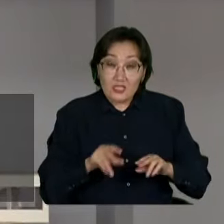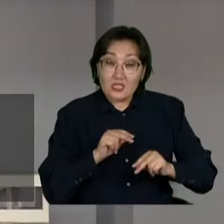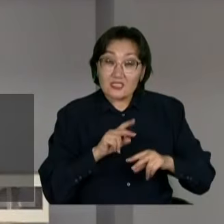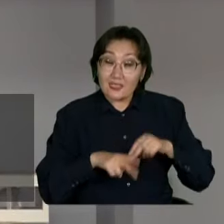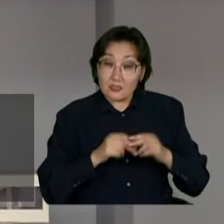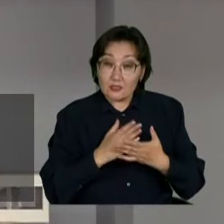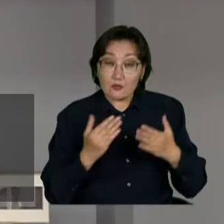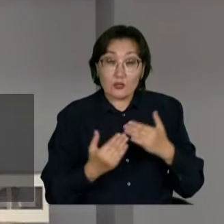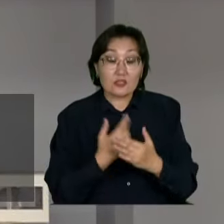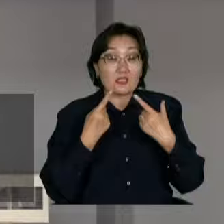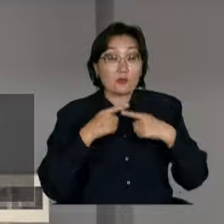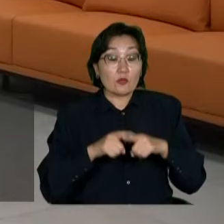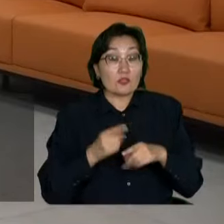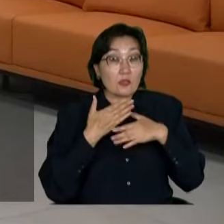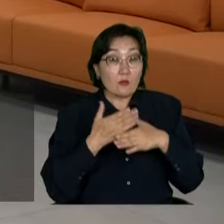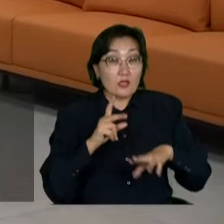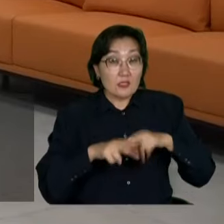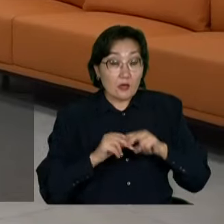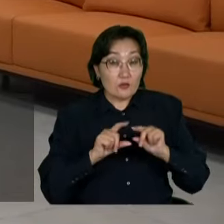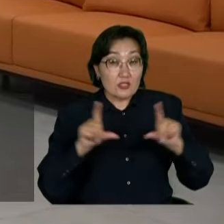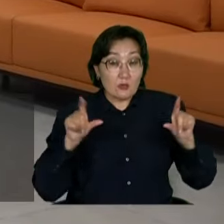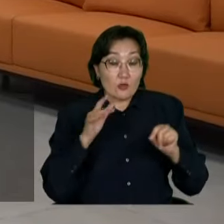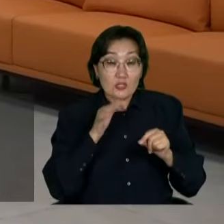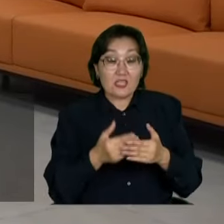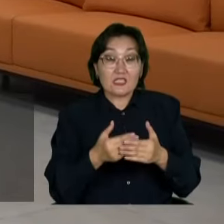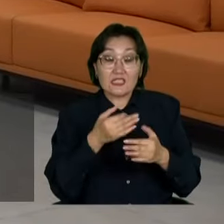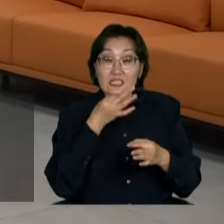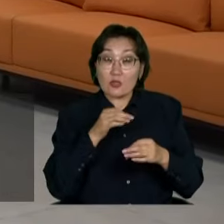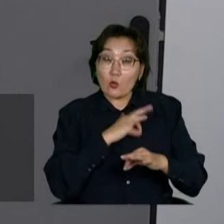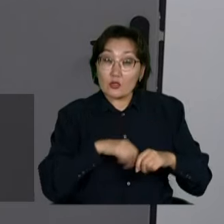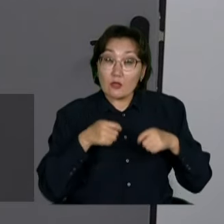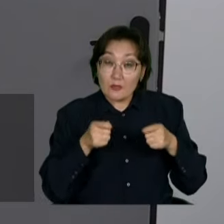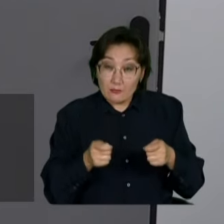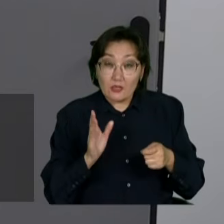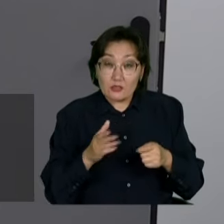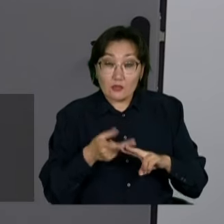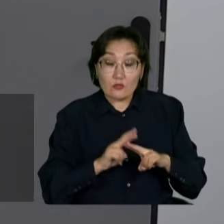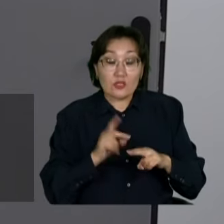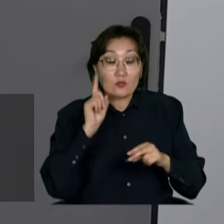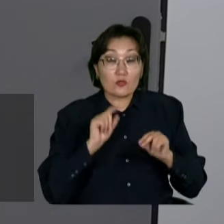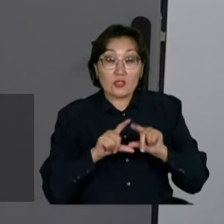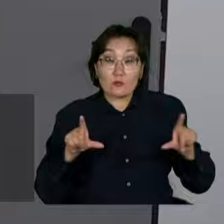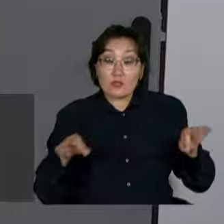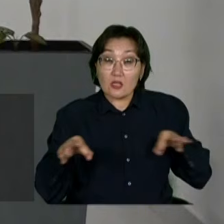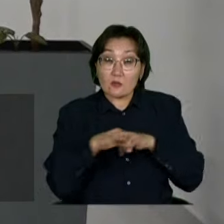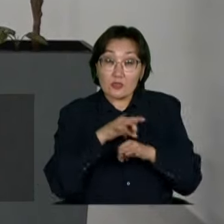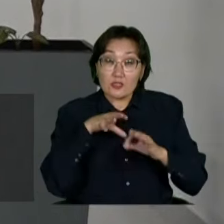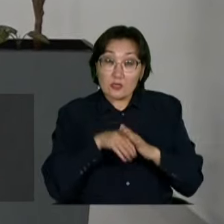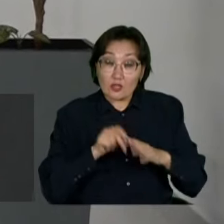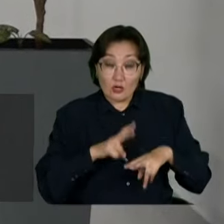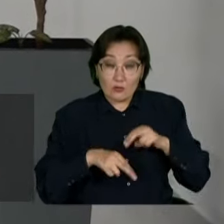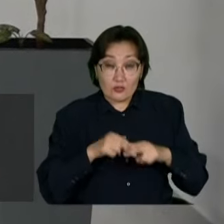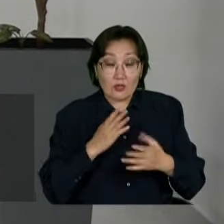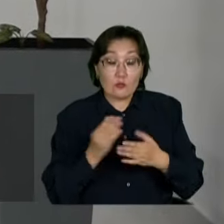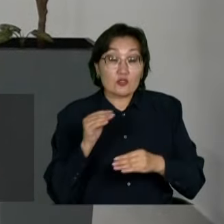Заманауи технологиялардың негізінде бой көтерген ғимарат мерзімінен ерте қолданысқа берілмек. Айта кетейік, елде жайлы мектеп жобасының аясында салынған